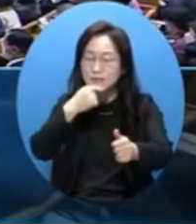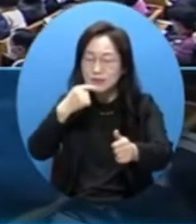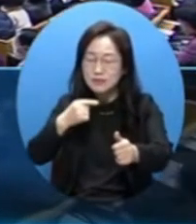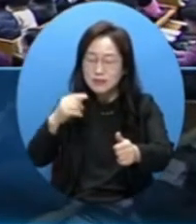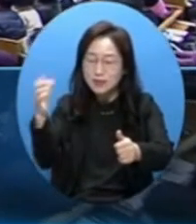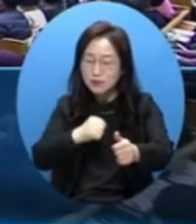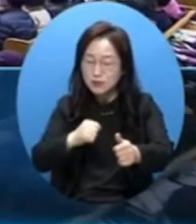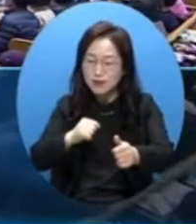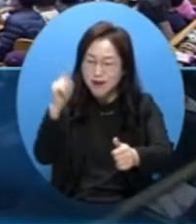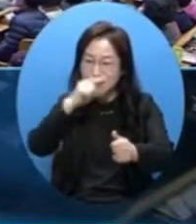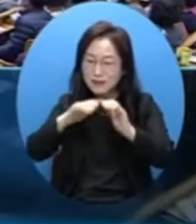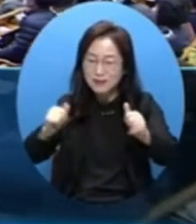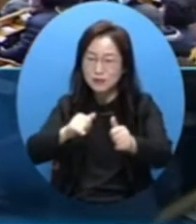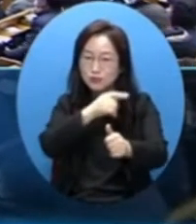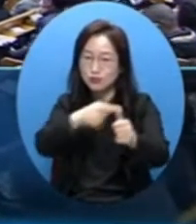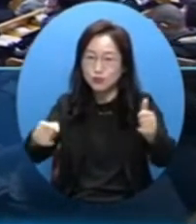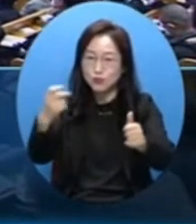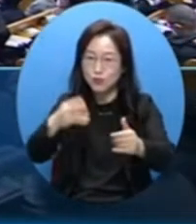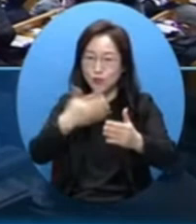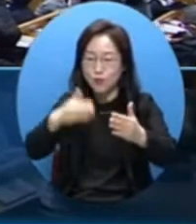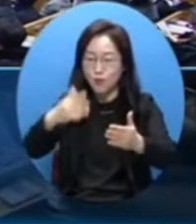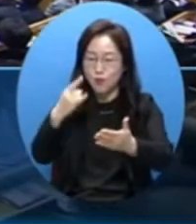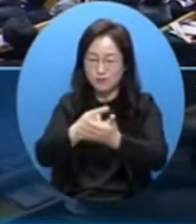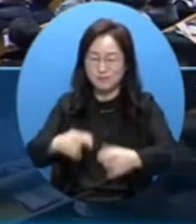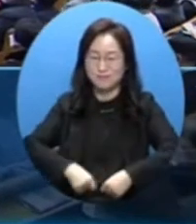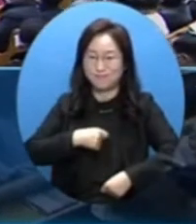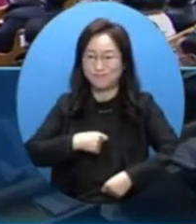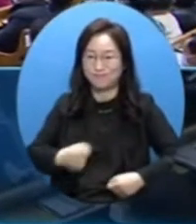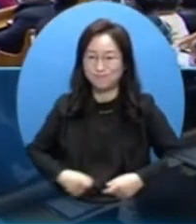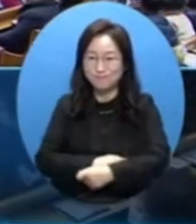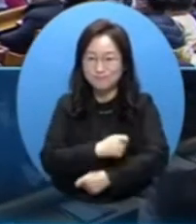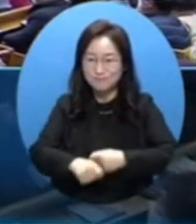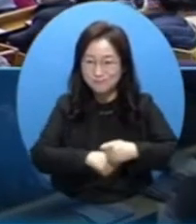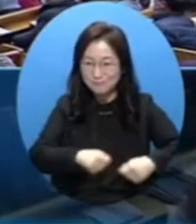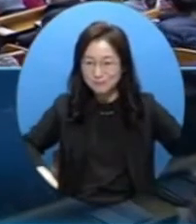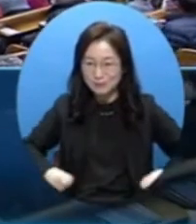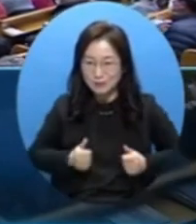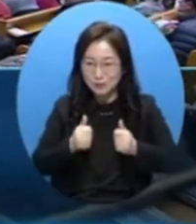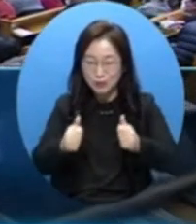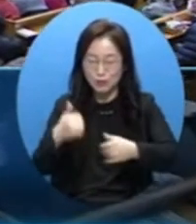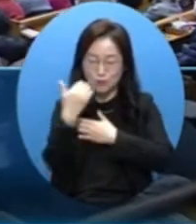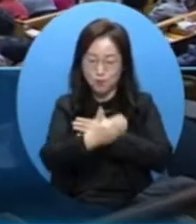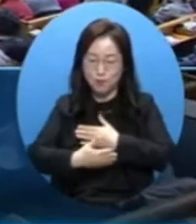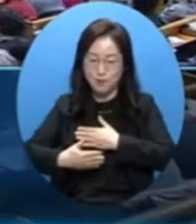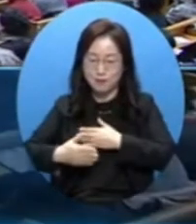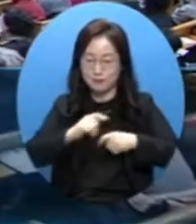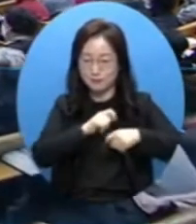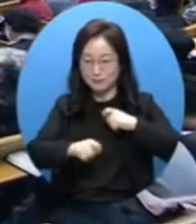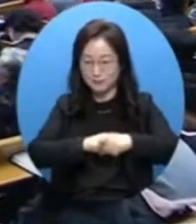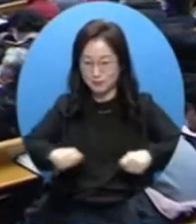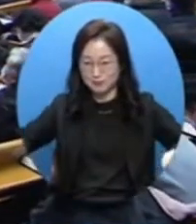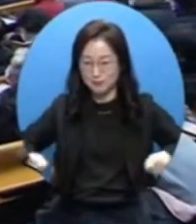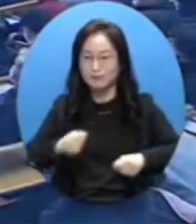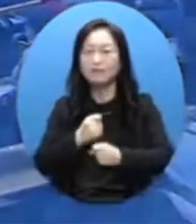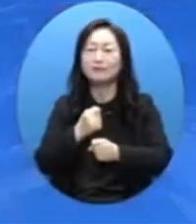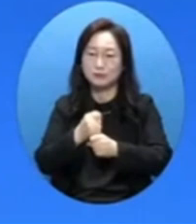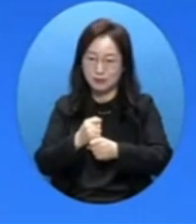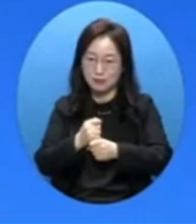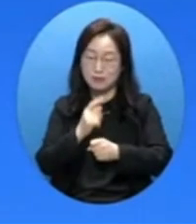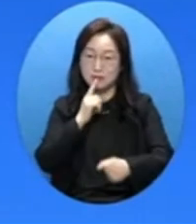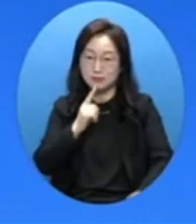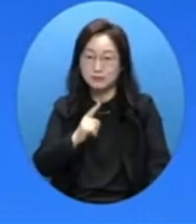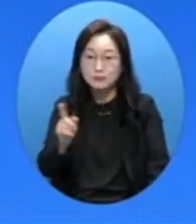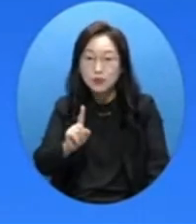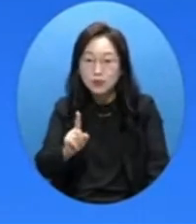그의 허리띠를 삼으며 성실로 그의 몸의 띠를 삼으리라 말씀하셨습니다. 예수님께서 오셔서